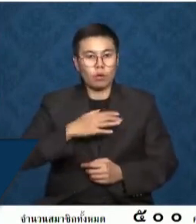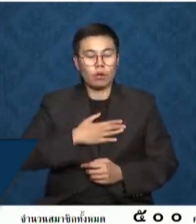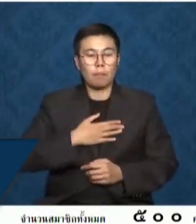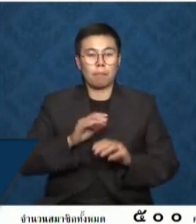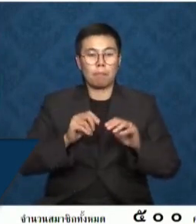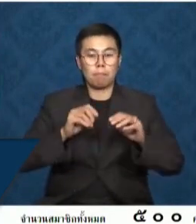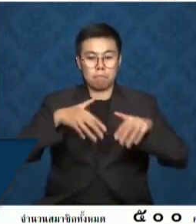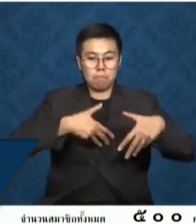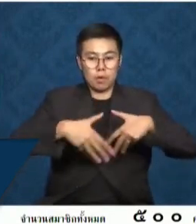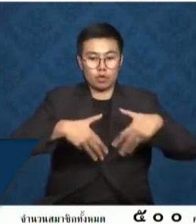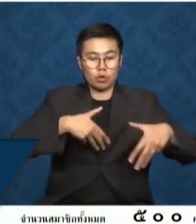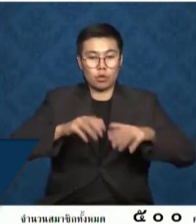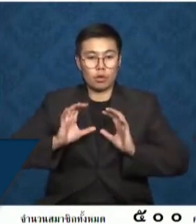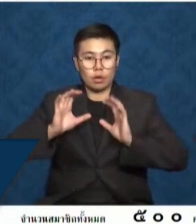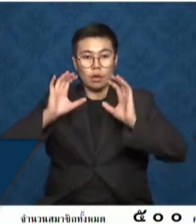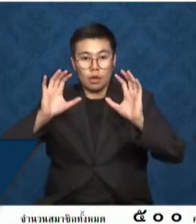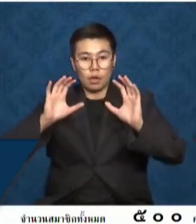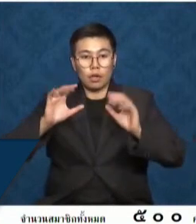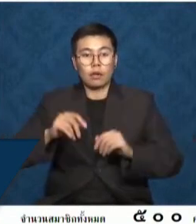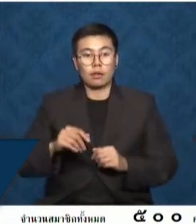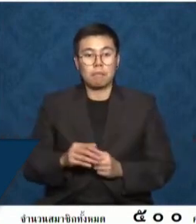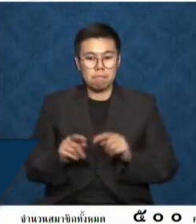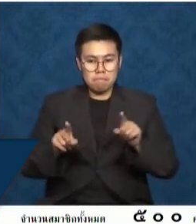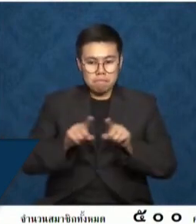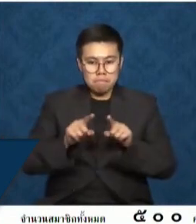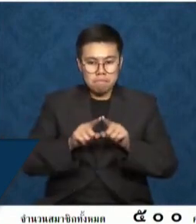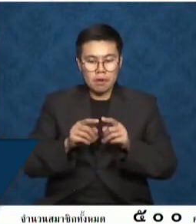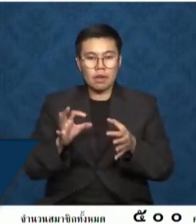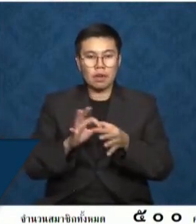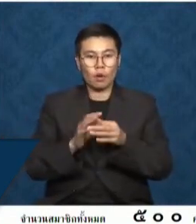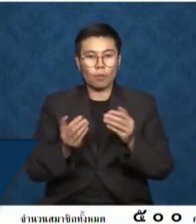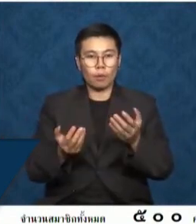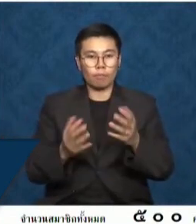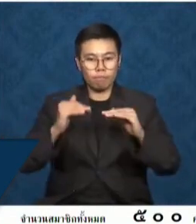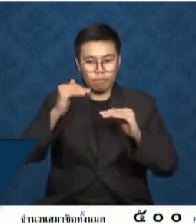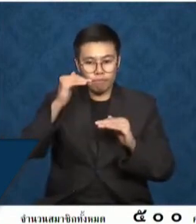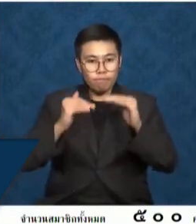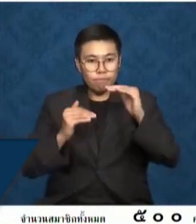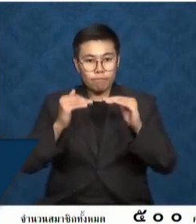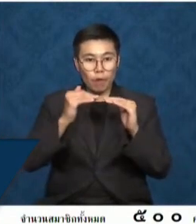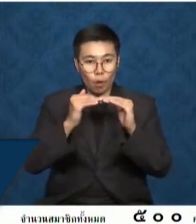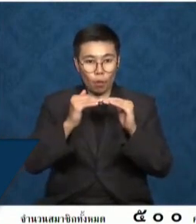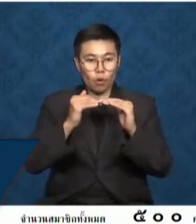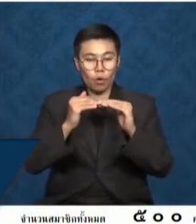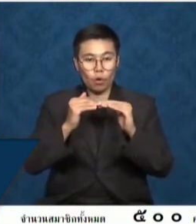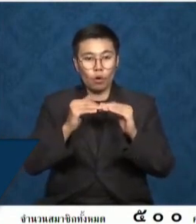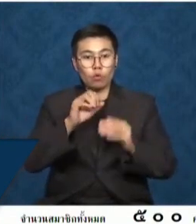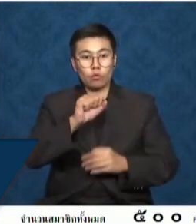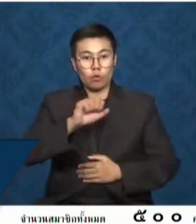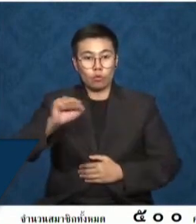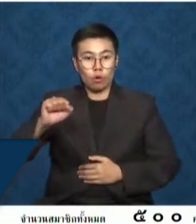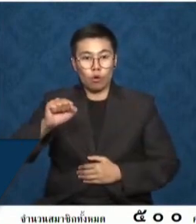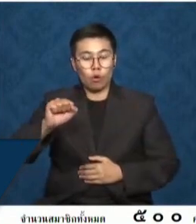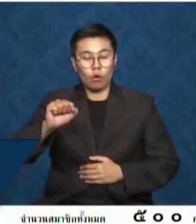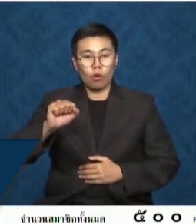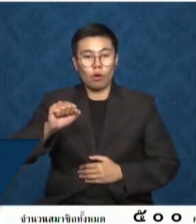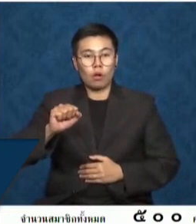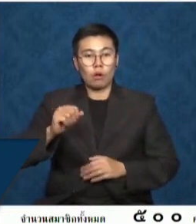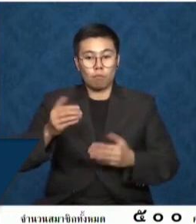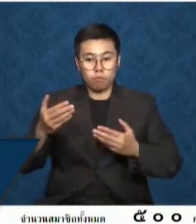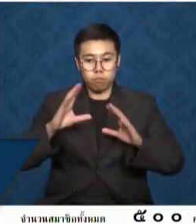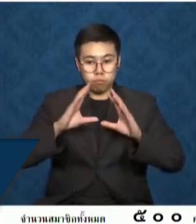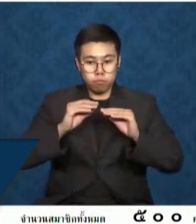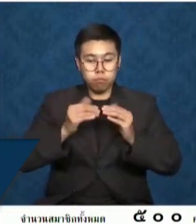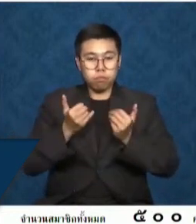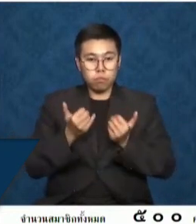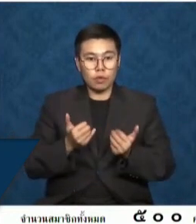ประชาชนกับรัฐผ่านการตรวจสอบถ่วงดุลผ่านรัฐสภาและหน้าที่ของผู้แทนอย่างเราในการใช้สภาแห่งนี้คือการสร้